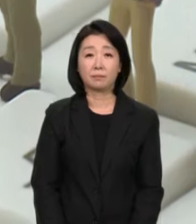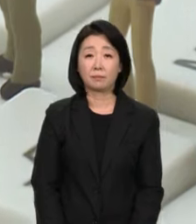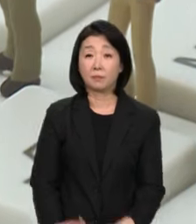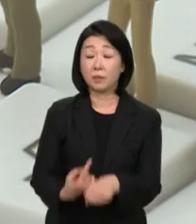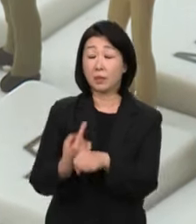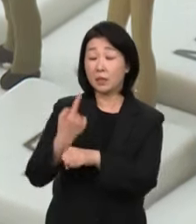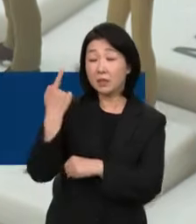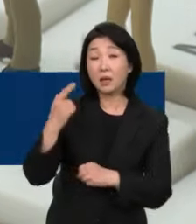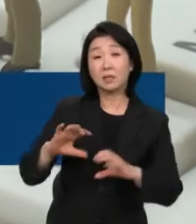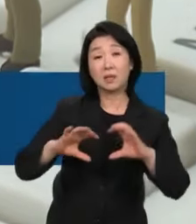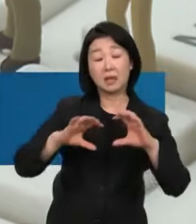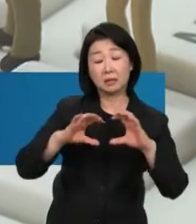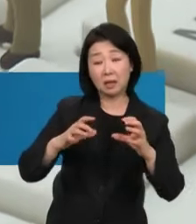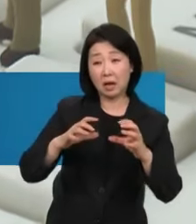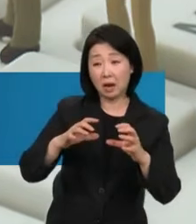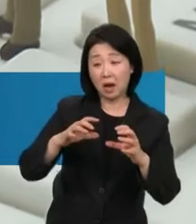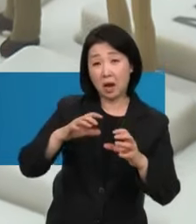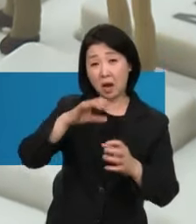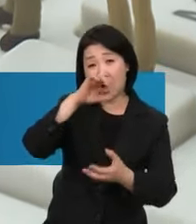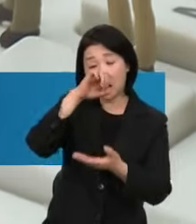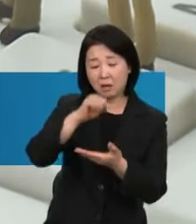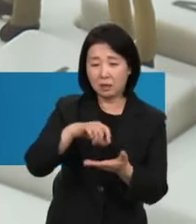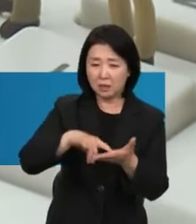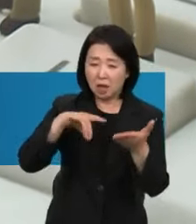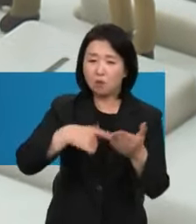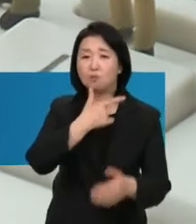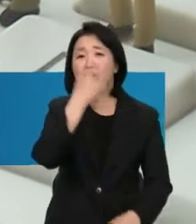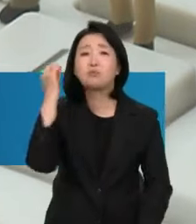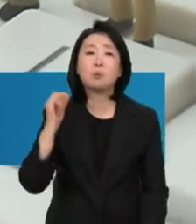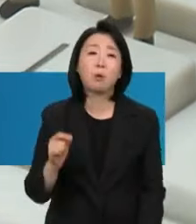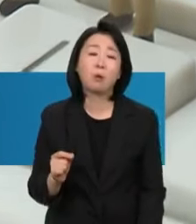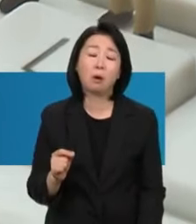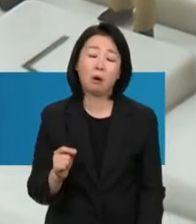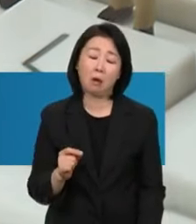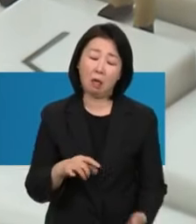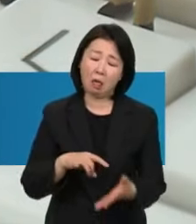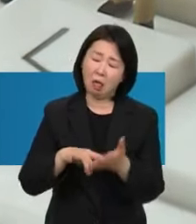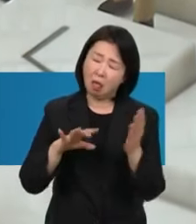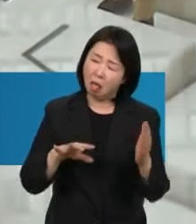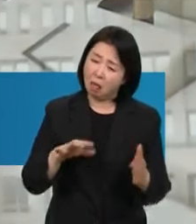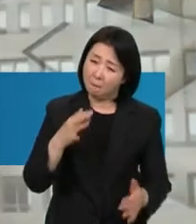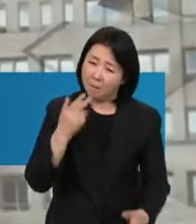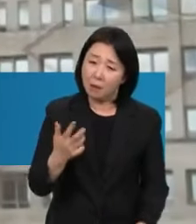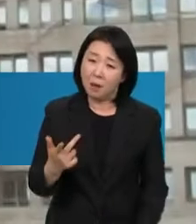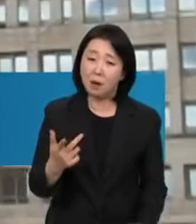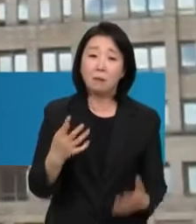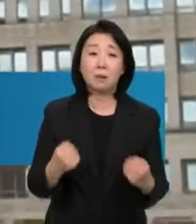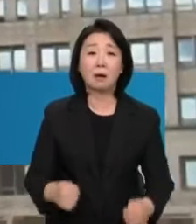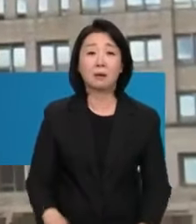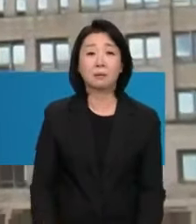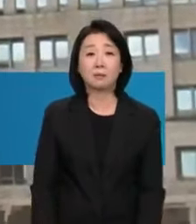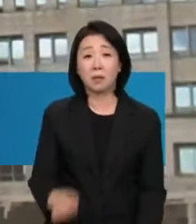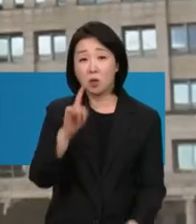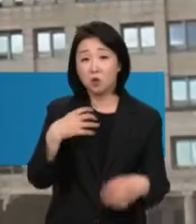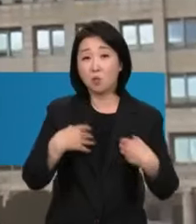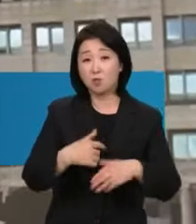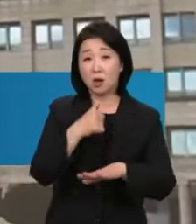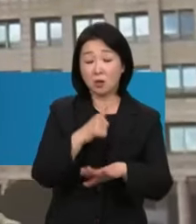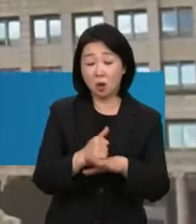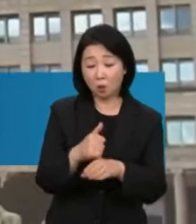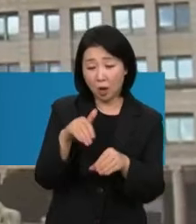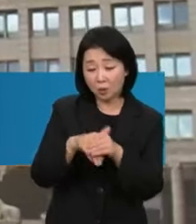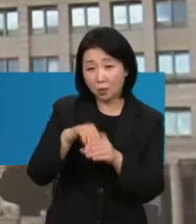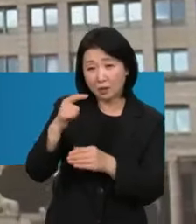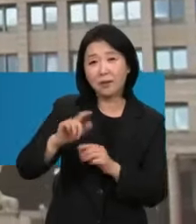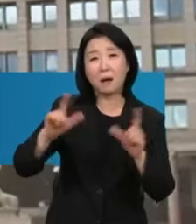지난해 나라살림이 역대 최대 규모의 세수 결손, 세수 펑크를 기록할 걸로 예상되는데 정부가 이 결과를 총선